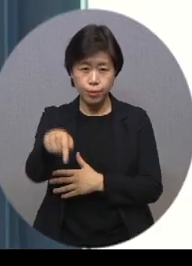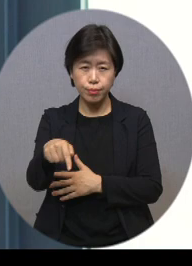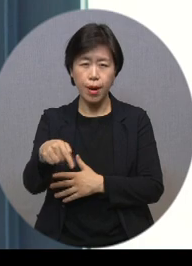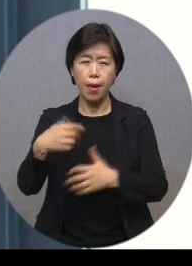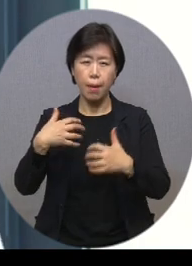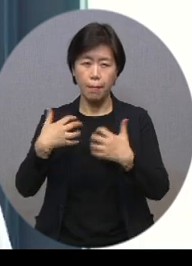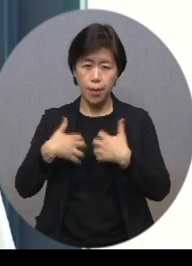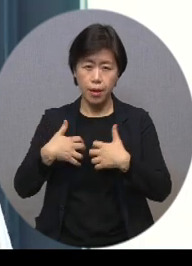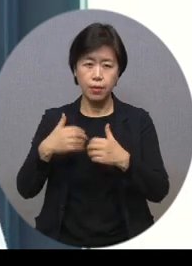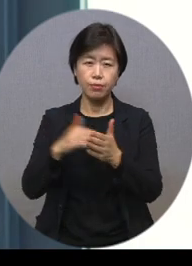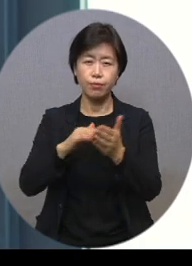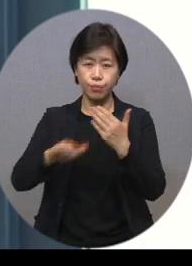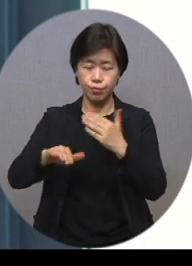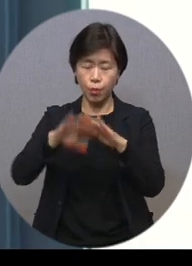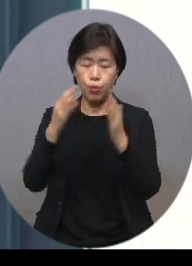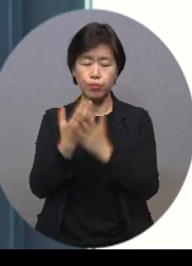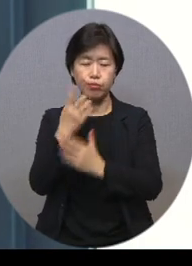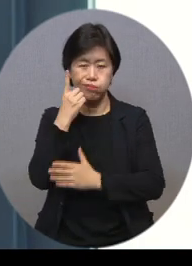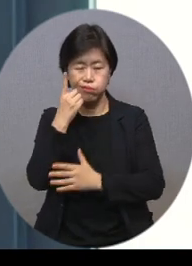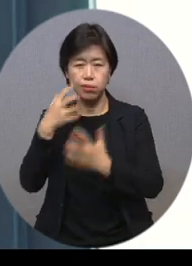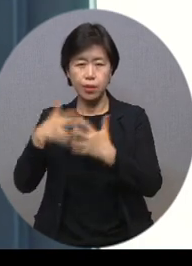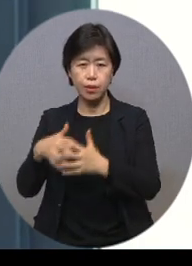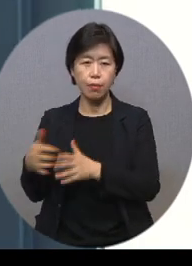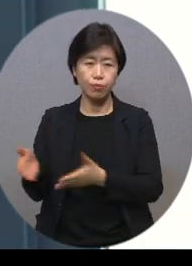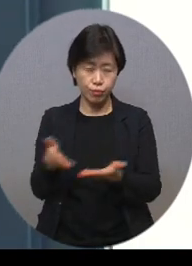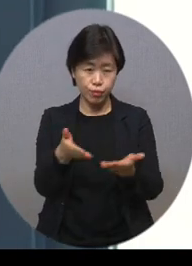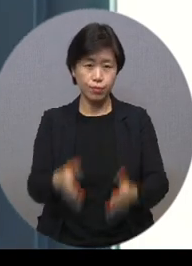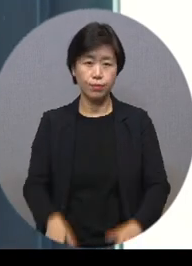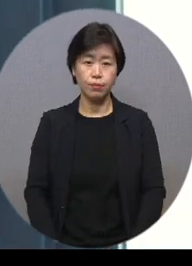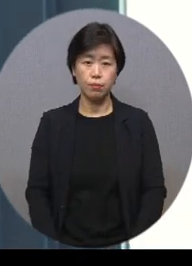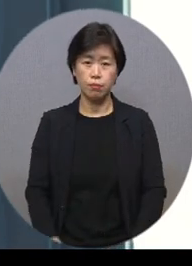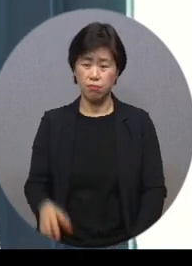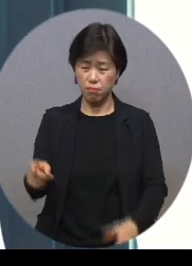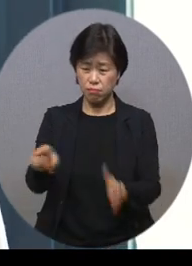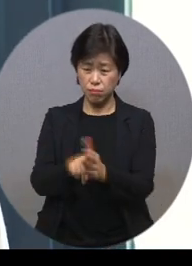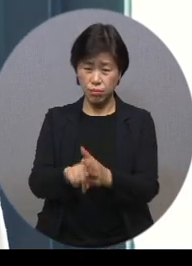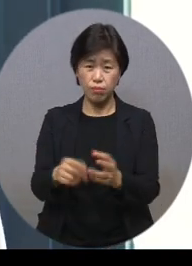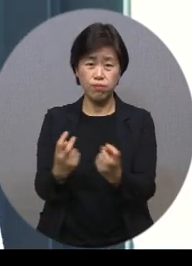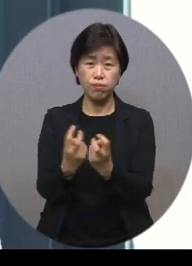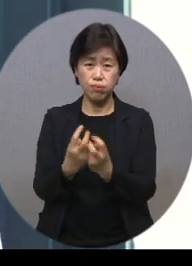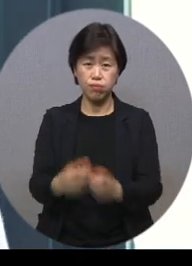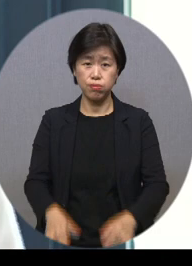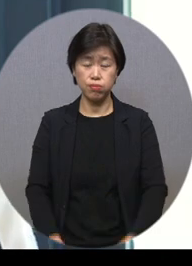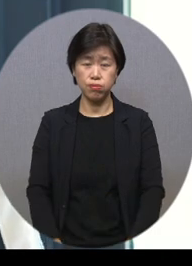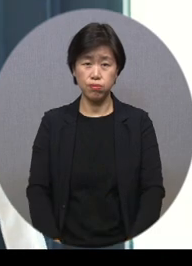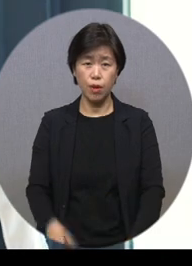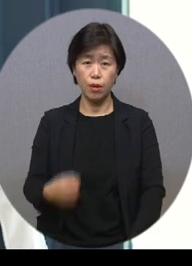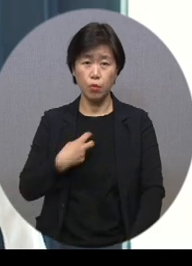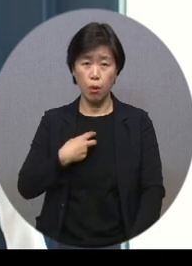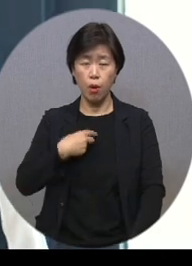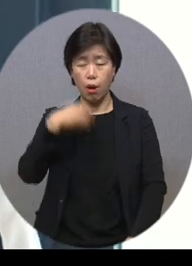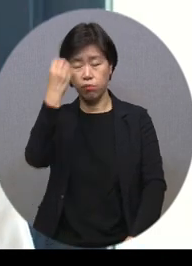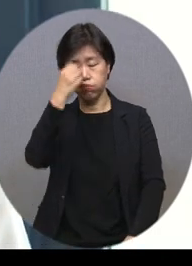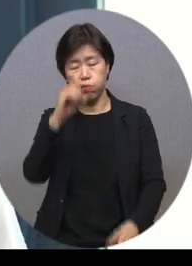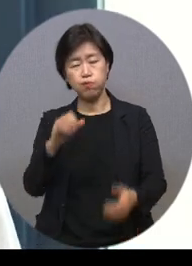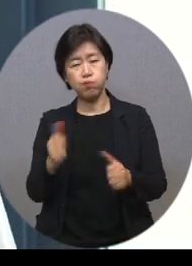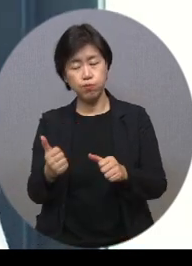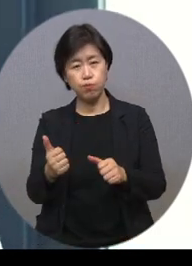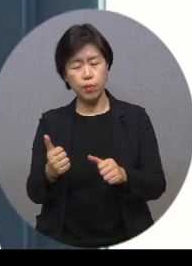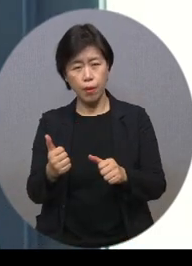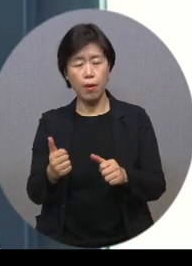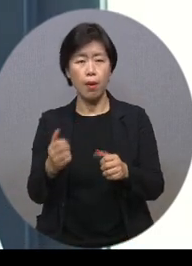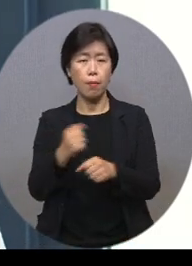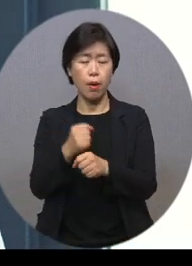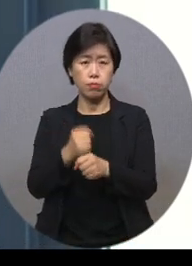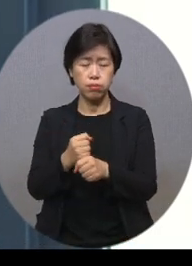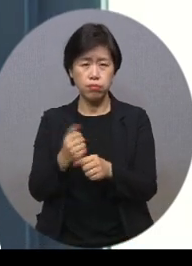하겠습니다. 아 이제 저희가 선생님들을 어떻게 믿어요? 아까처럼 기절시켜놓고서는 뭐 장기 다 털어가면 어떻게 해요? 뭐 좀 믿을 수 있는